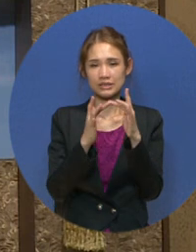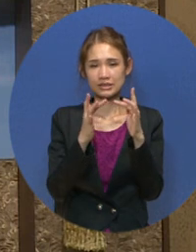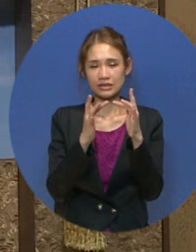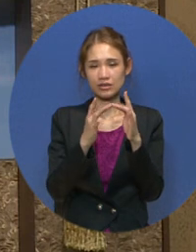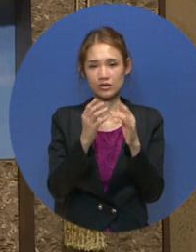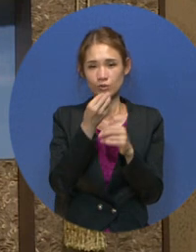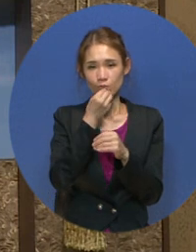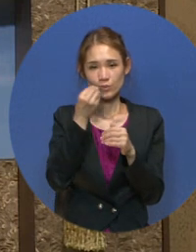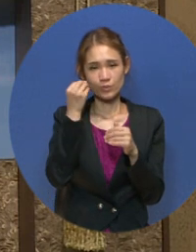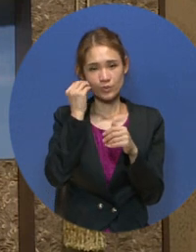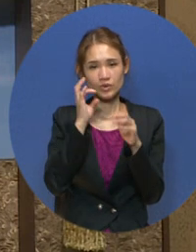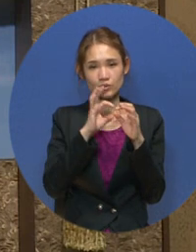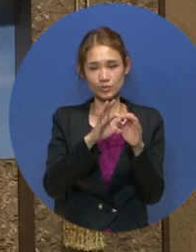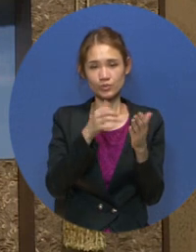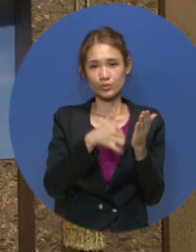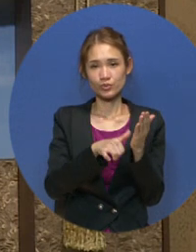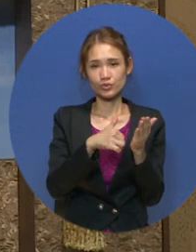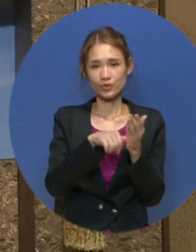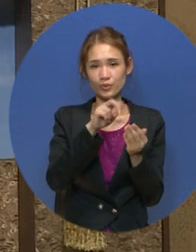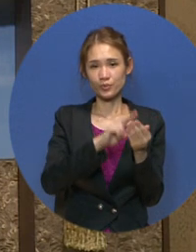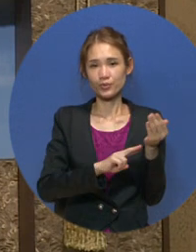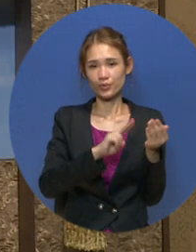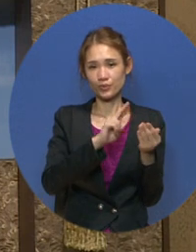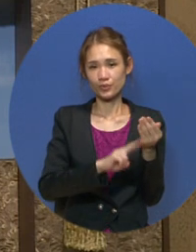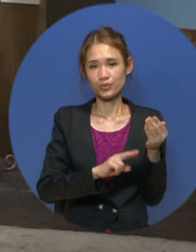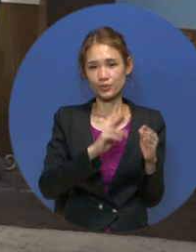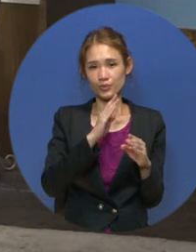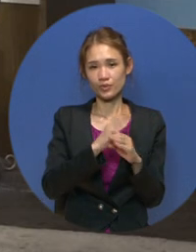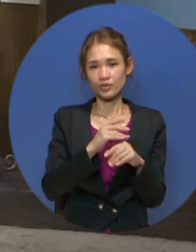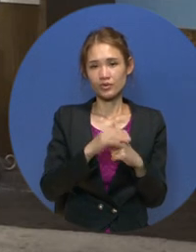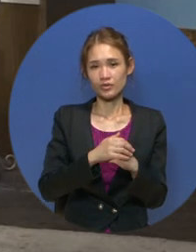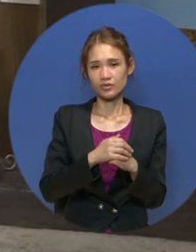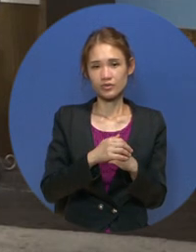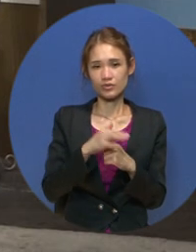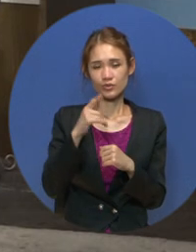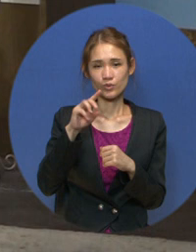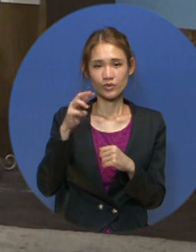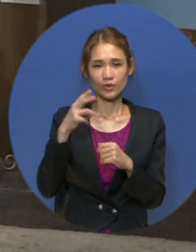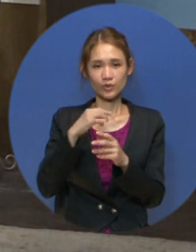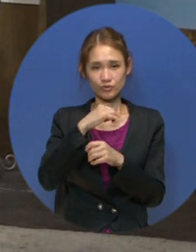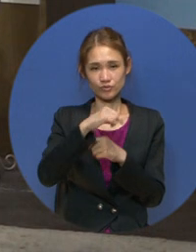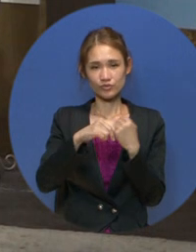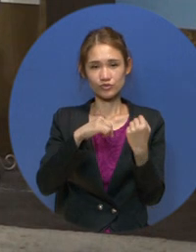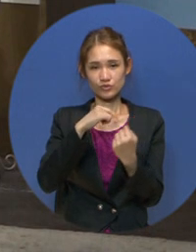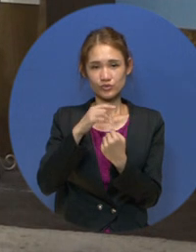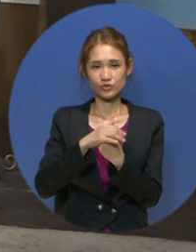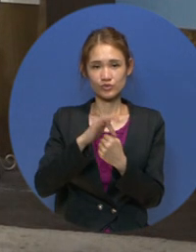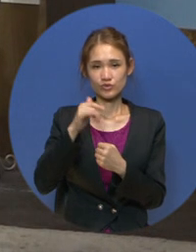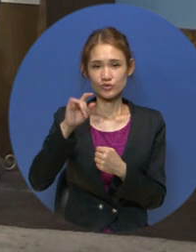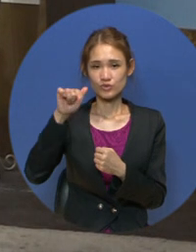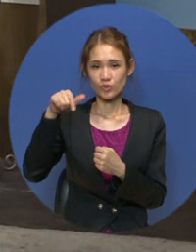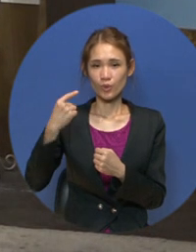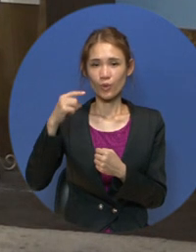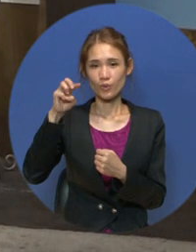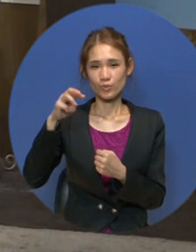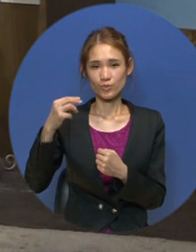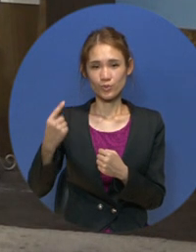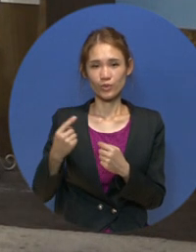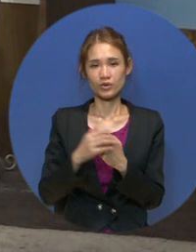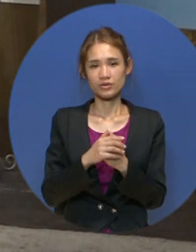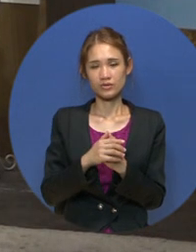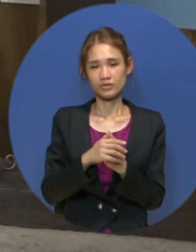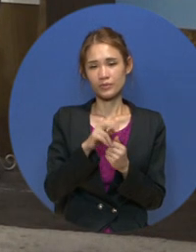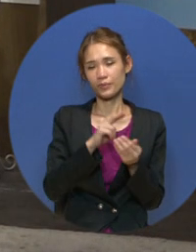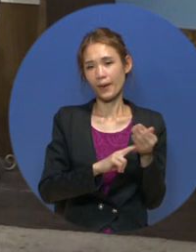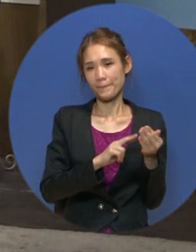매장에서 물건이 판매되고 있습니다. 온라인 같은 경우에는 소셜벤처가 운영하는 중고몰에서 예. 저희가